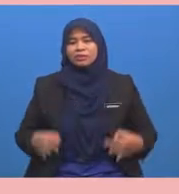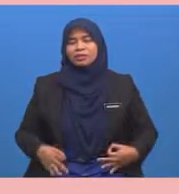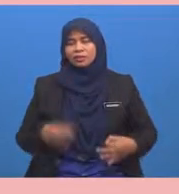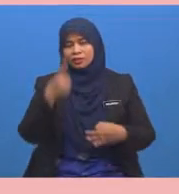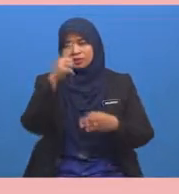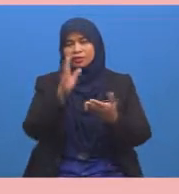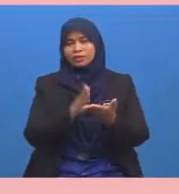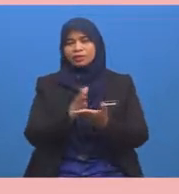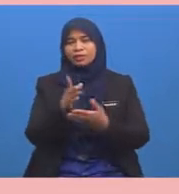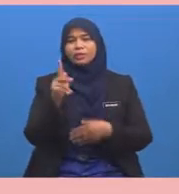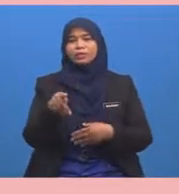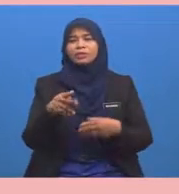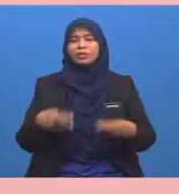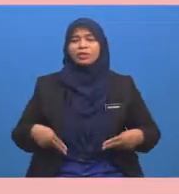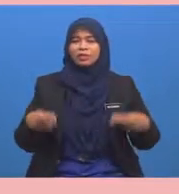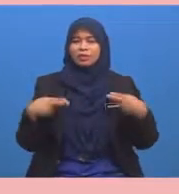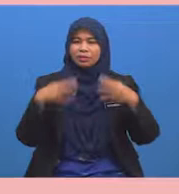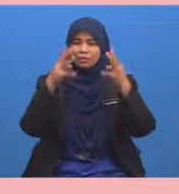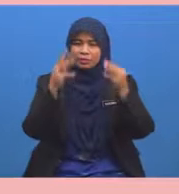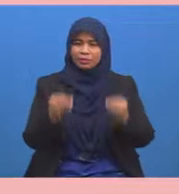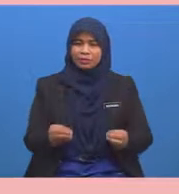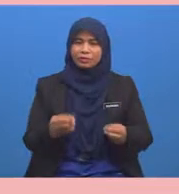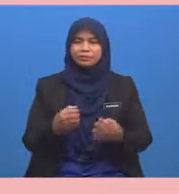meneruskan keperluan kehidupan manusia.